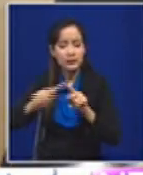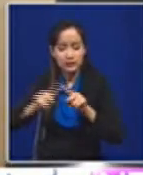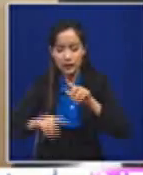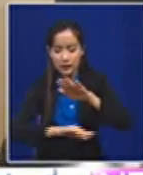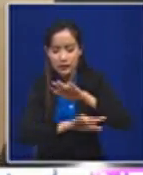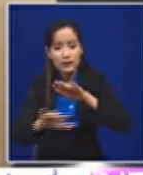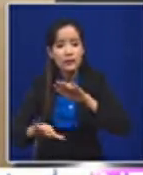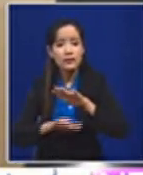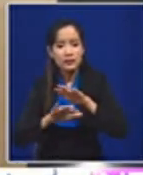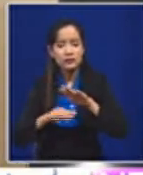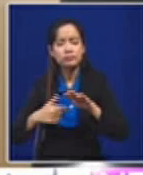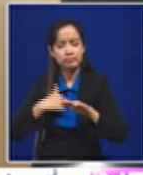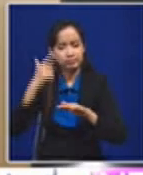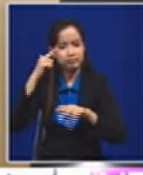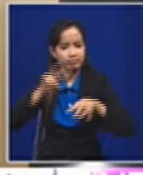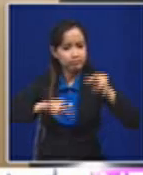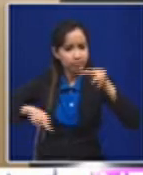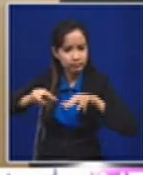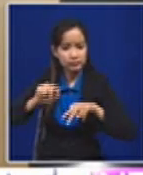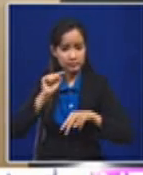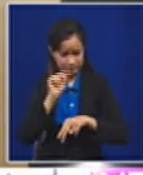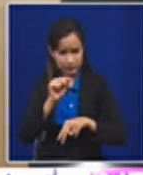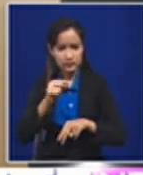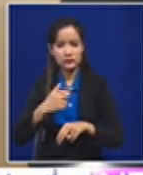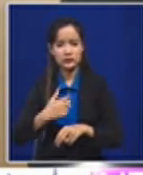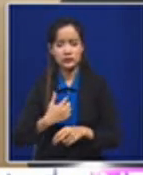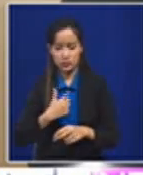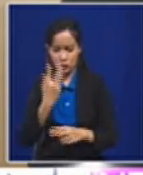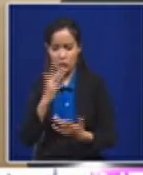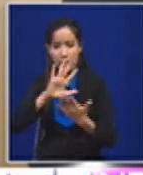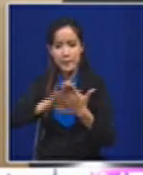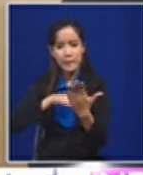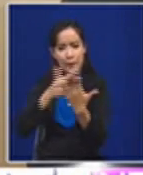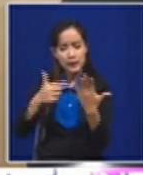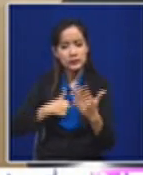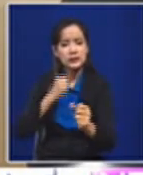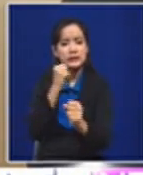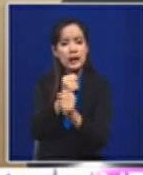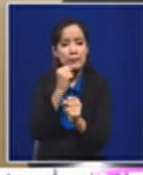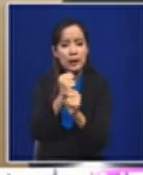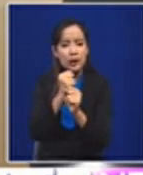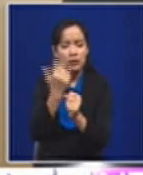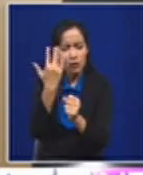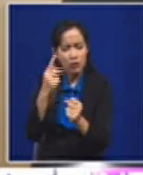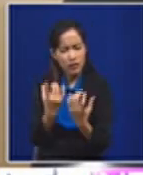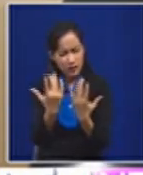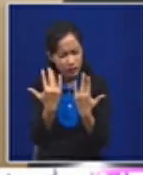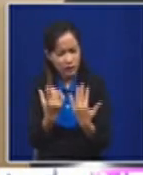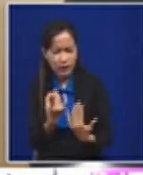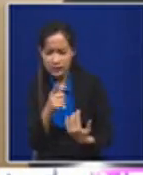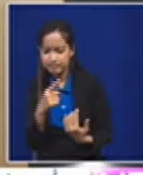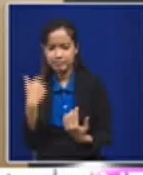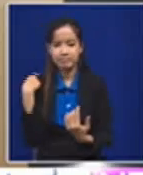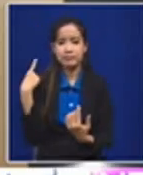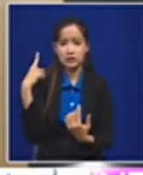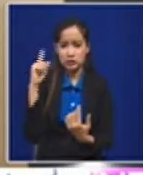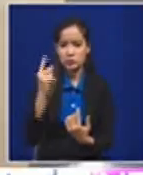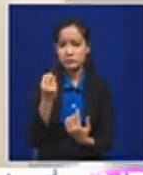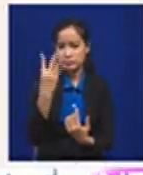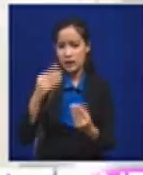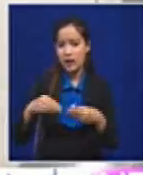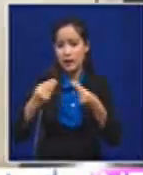ครับตรงนี้เดี๋ยวกำลังจะไปวางหลักเกณฑ์แล้วก็ไปหาข้อมูลรายละเอียดว่าอย่างไรถึงจะเกิดประโยชน์ทั้งกับพี่น้องชาวประมงและประเทศชาติมากที่สุ